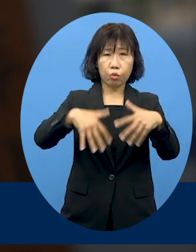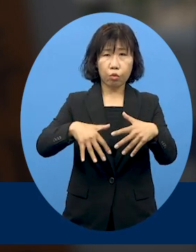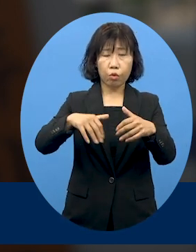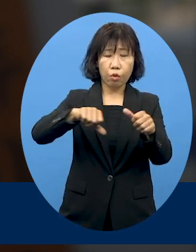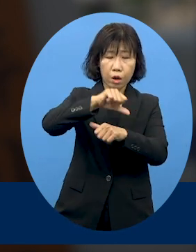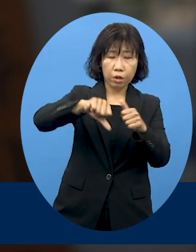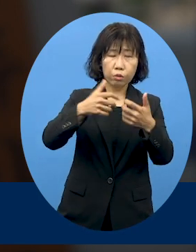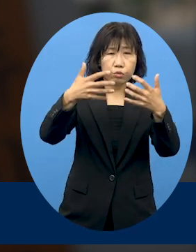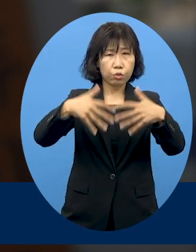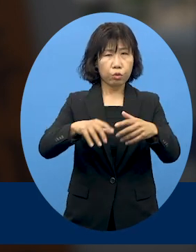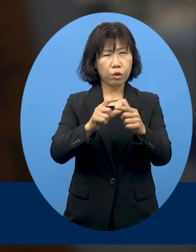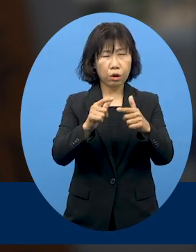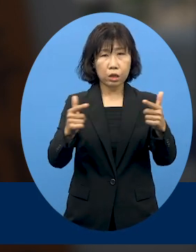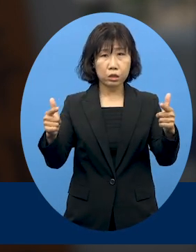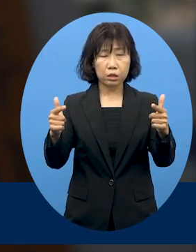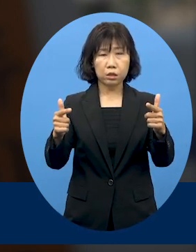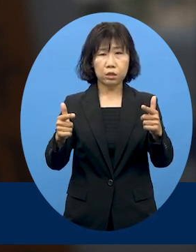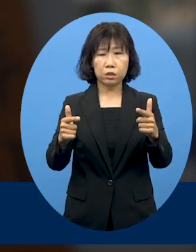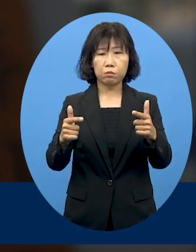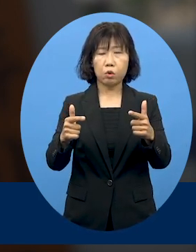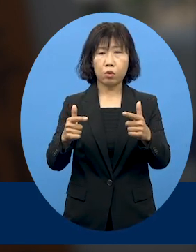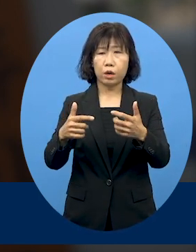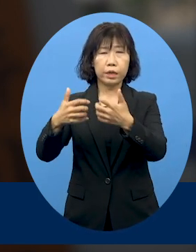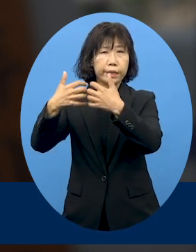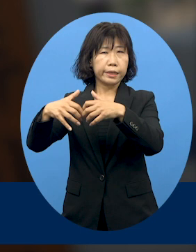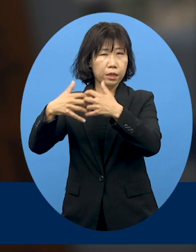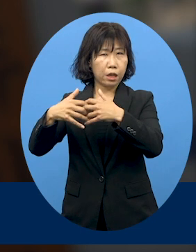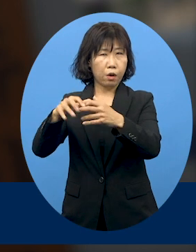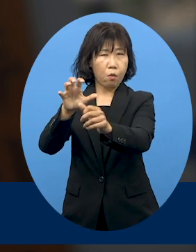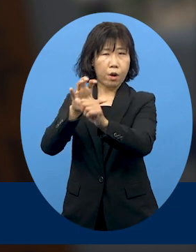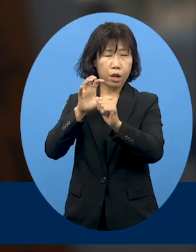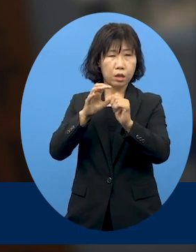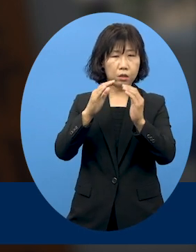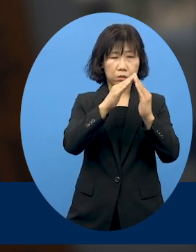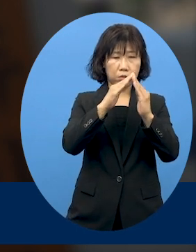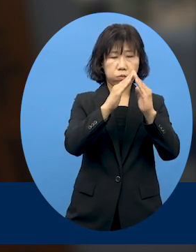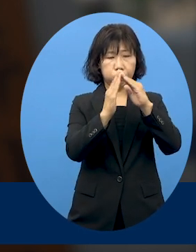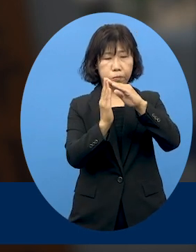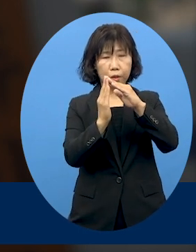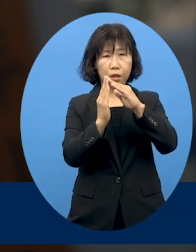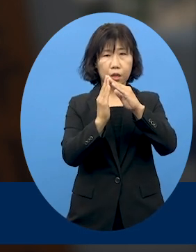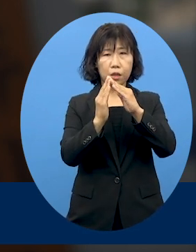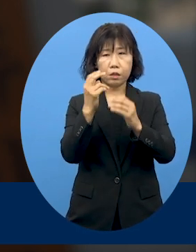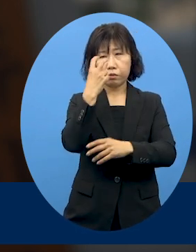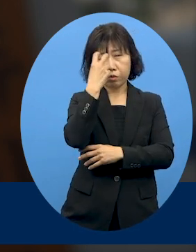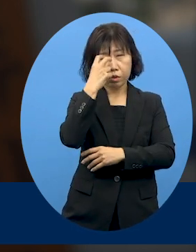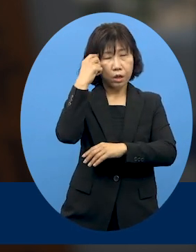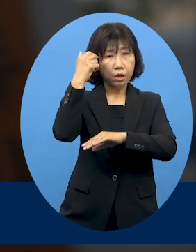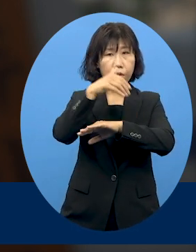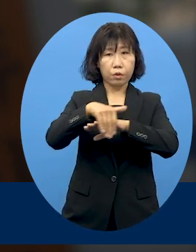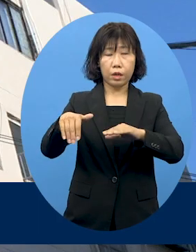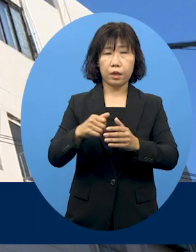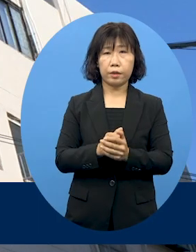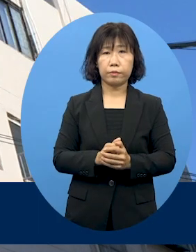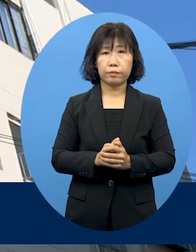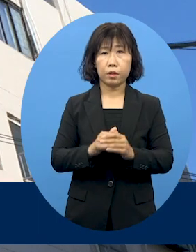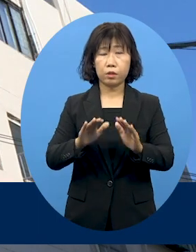환경조건 등에 변동 사항 과 함께 전문 장비를 사용해 균열 여부 건물의 기울기 등을 조사합니다